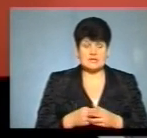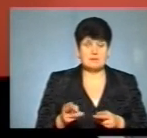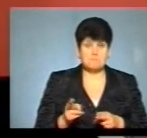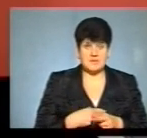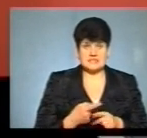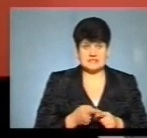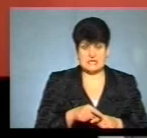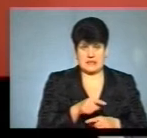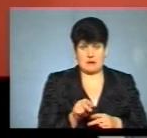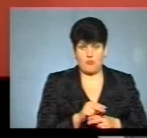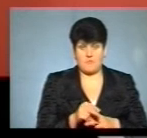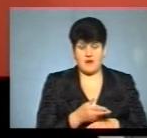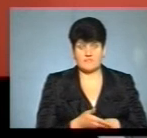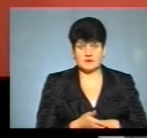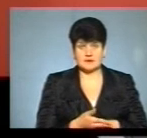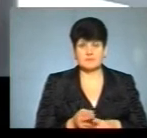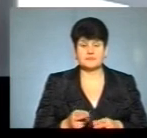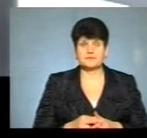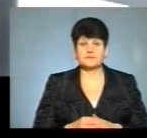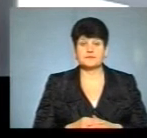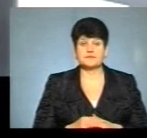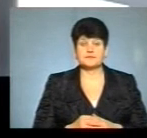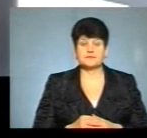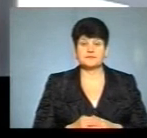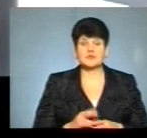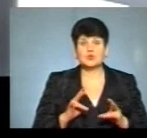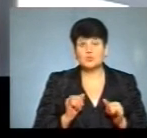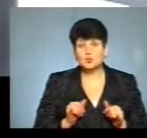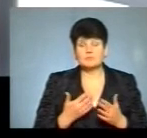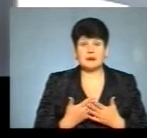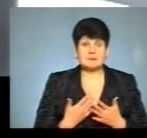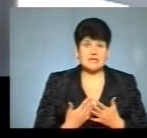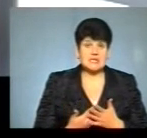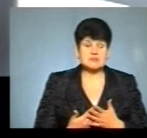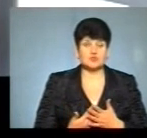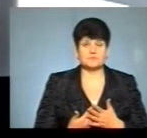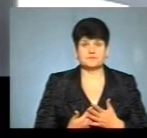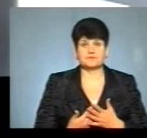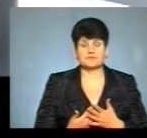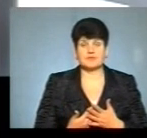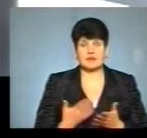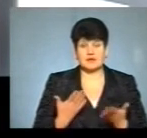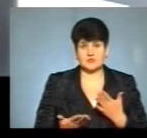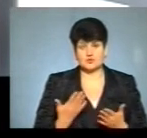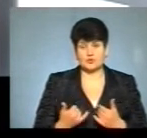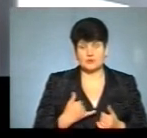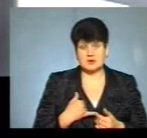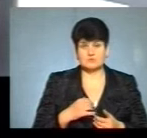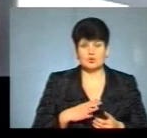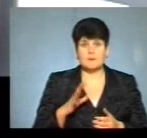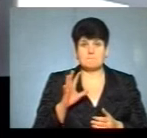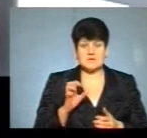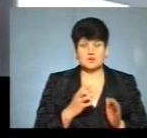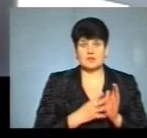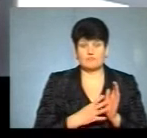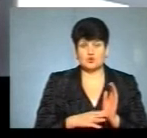поправки, без цього нюансу? Ну, приблизно це якщо ми мали 590 мільйонів і